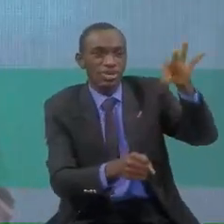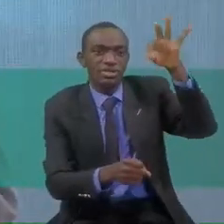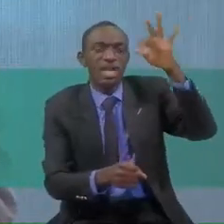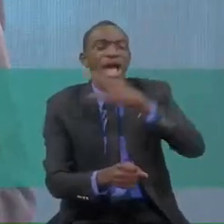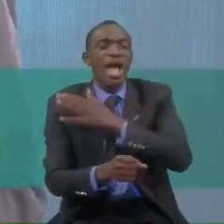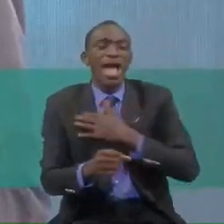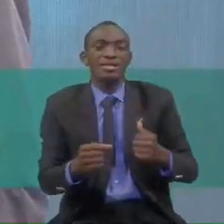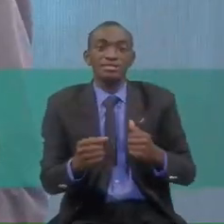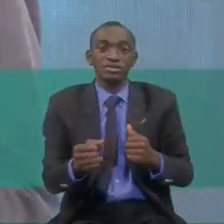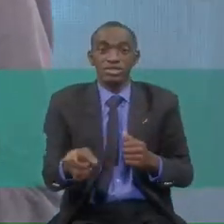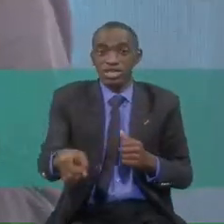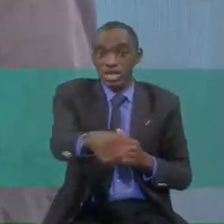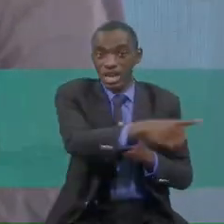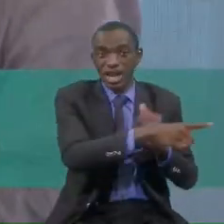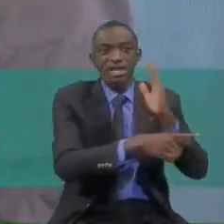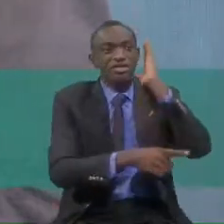et ils